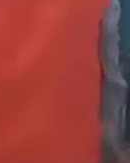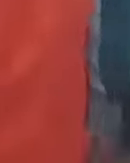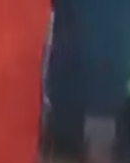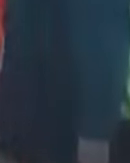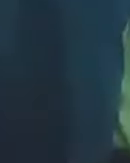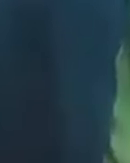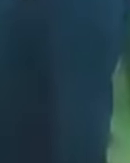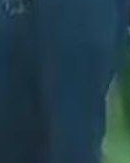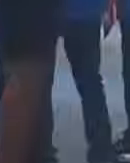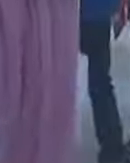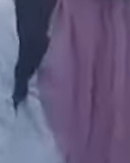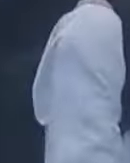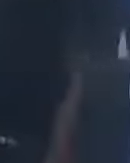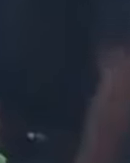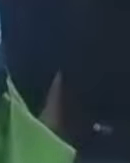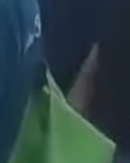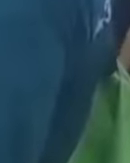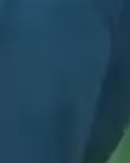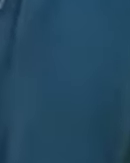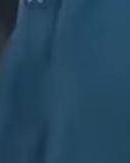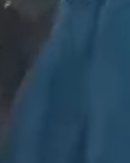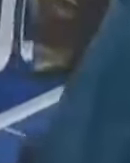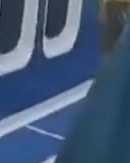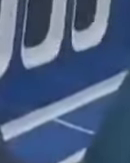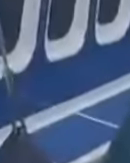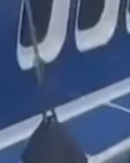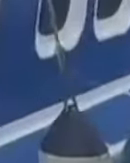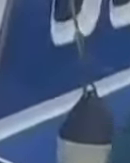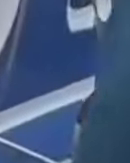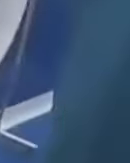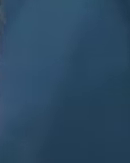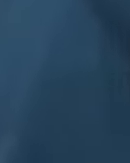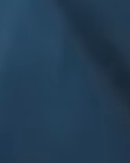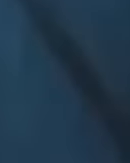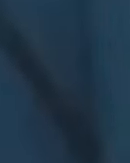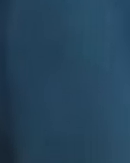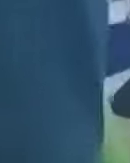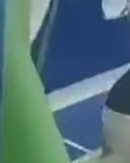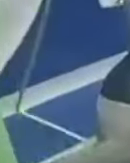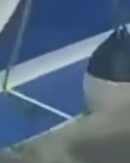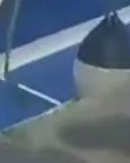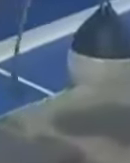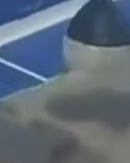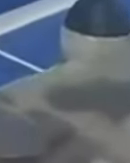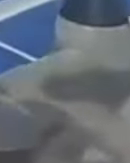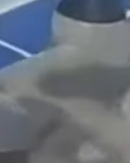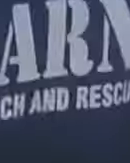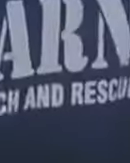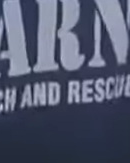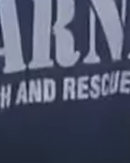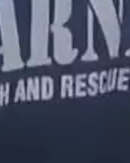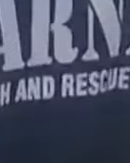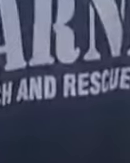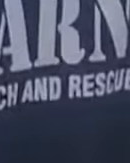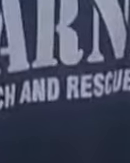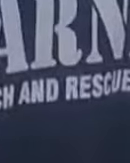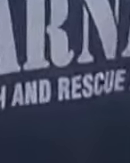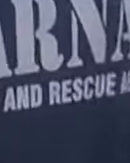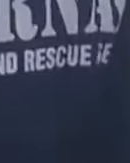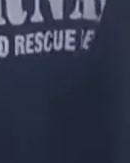dalam kejadian, 26 orang penumpang selamat dievakuasi menggunakan perahu karet ke Pulau Pari. Dari Jakarta, Sofyan Firdaus,